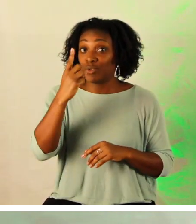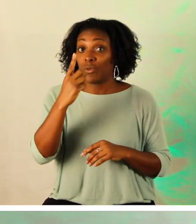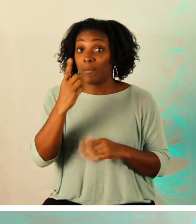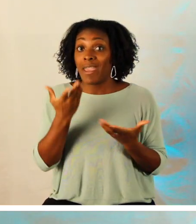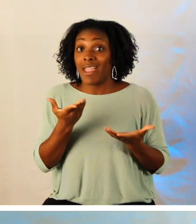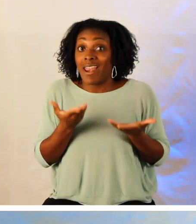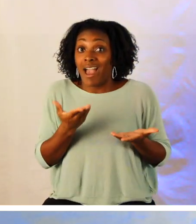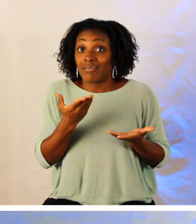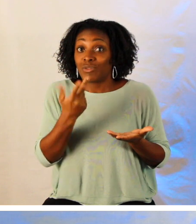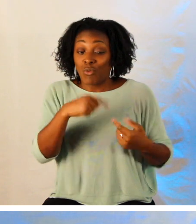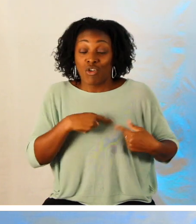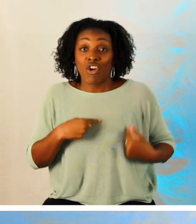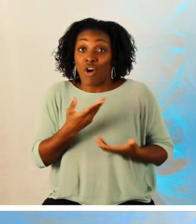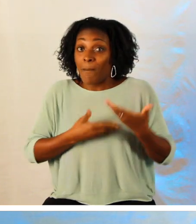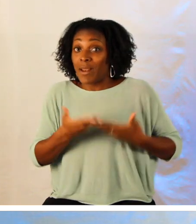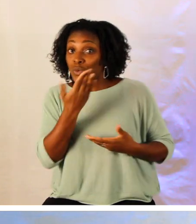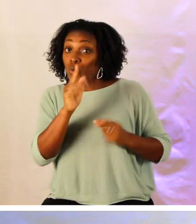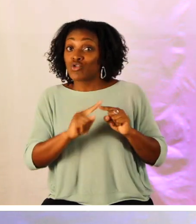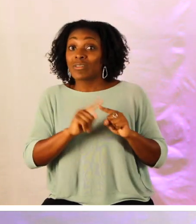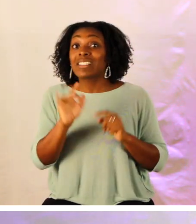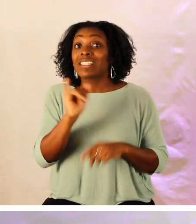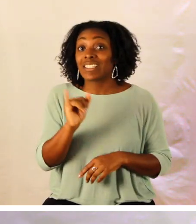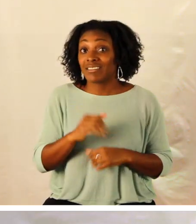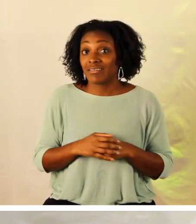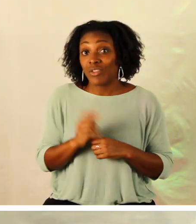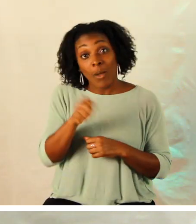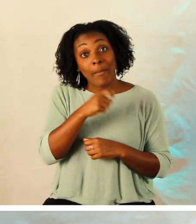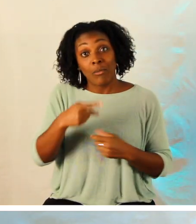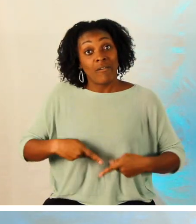La consécration, c'est tout donner pour le Seigneur. Tout.